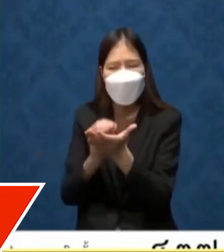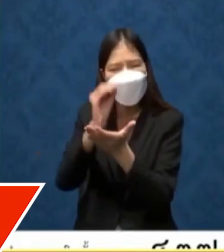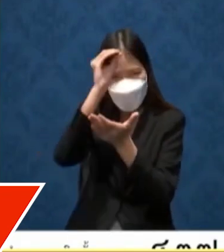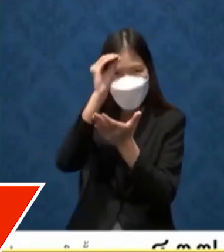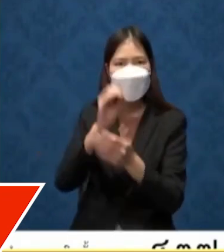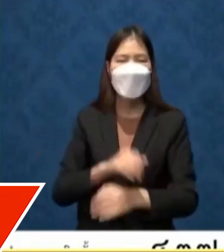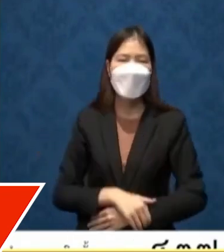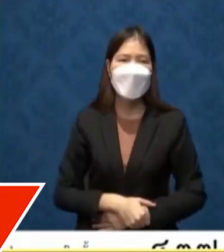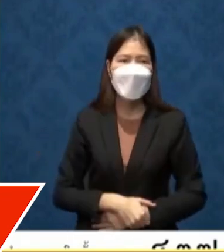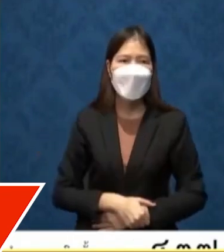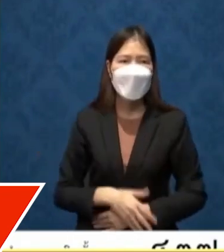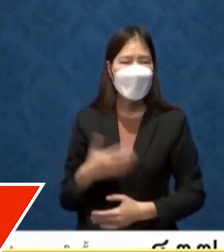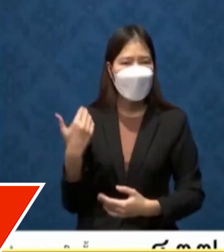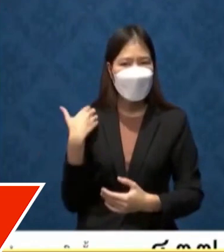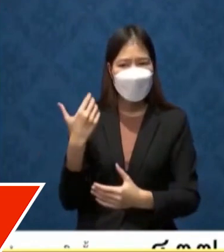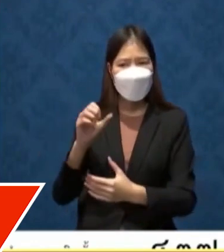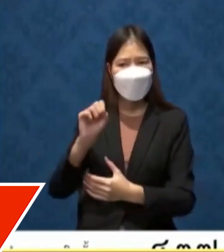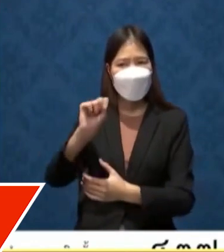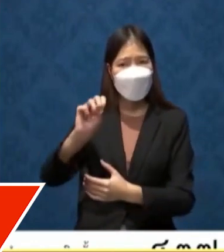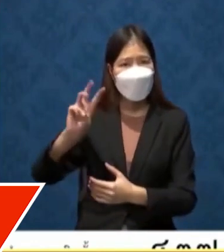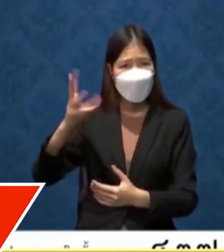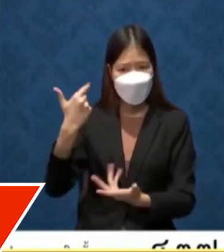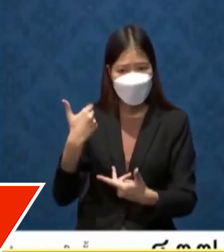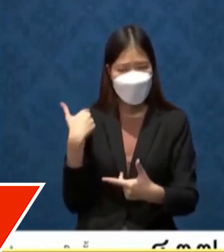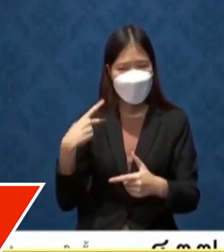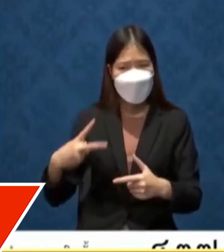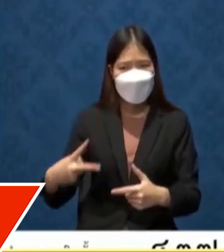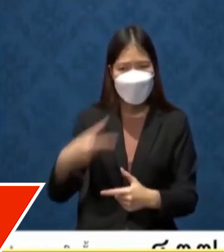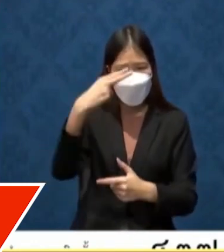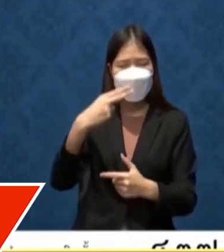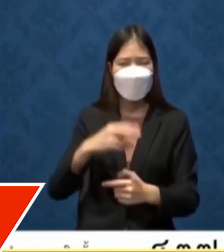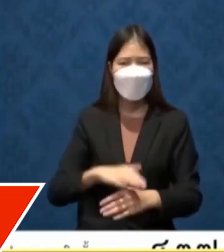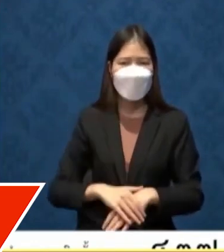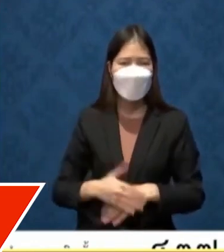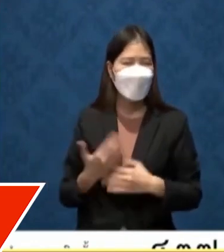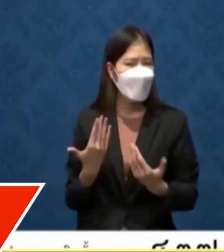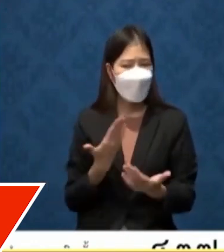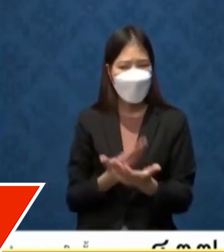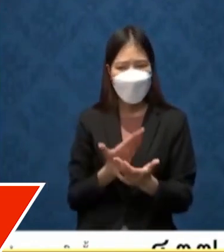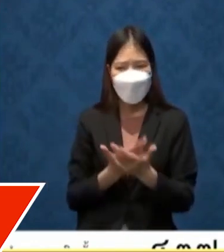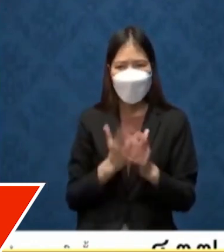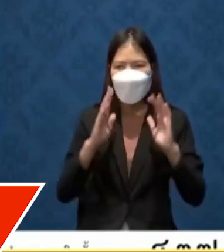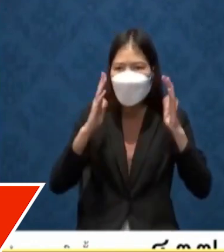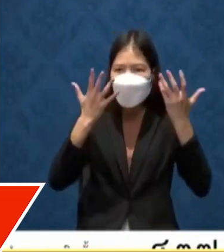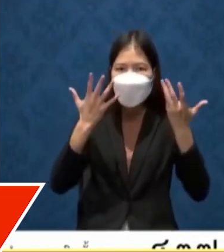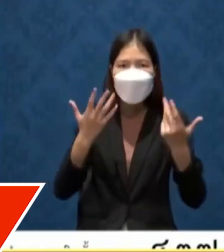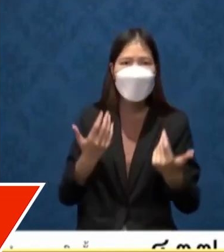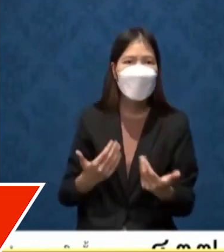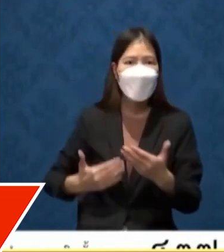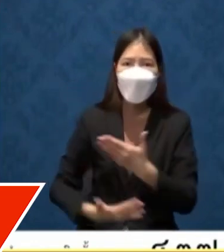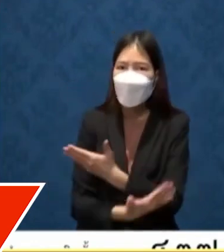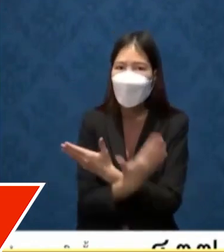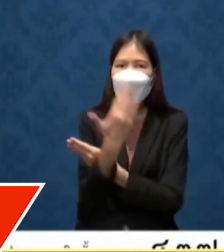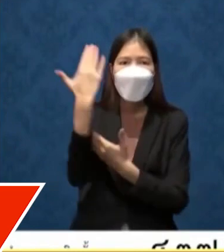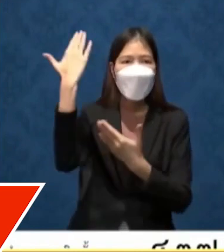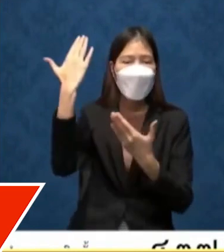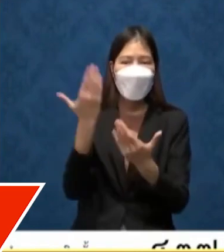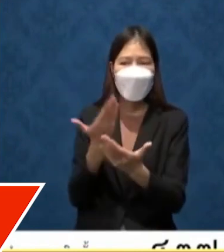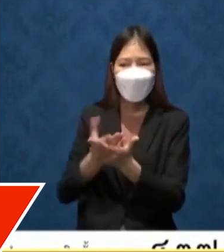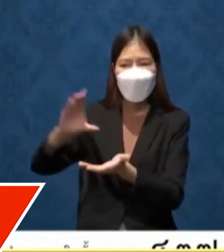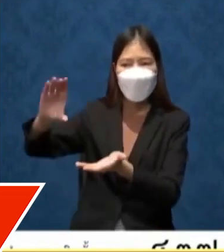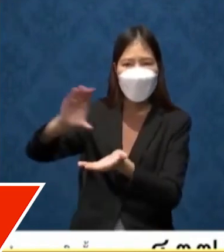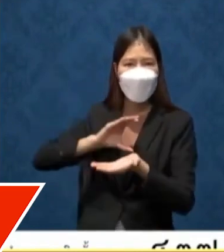ฒิสภากลับตัดอนุมาตรา1ทิ้งไปทำให้ผู้ที่ขาดแคลนทุนทรัพย์ไม่สามารถมีโอกาสได้รับทุนอีกต่อไป